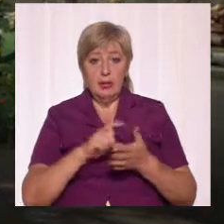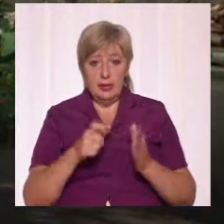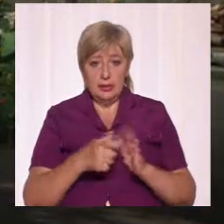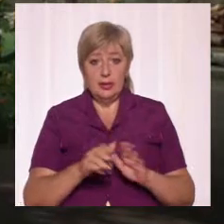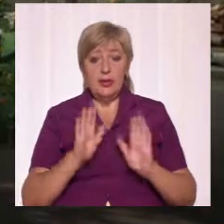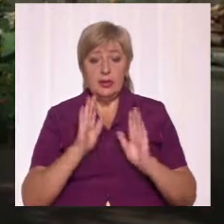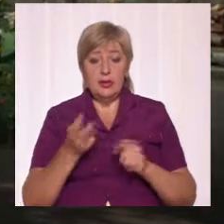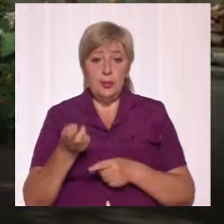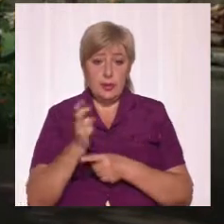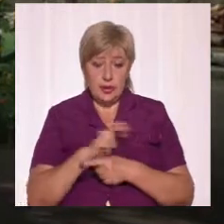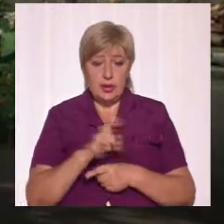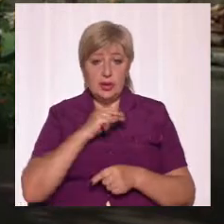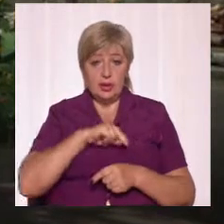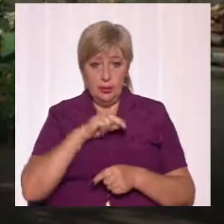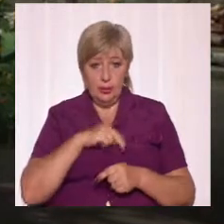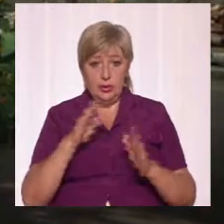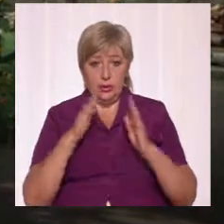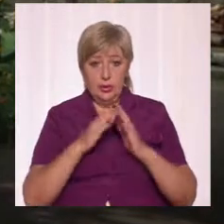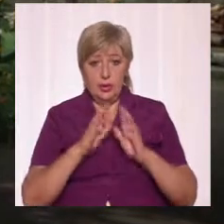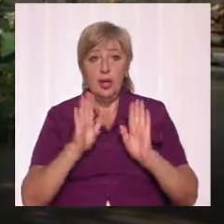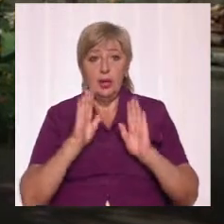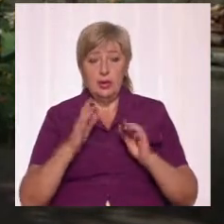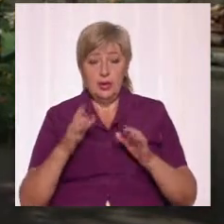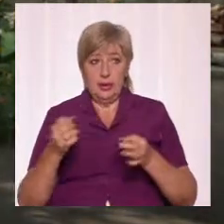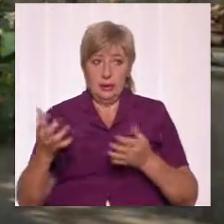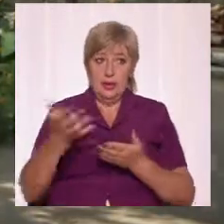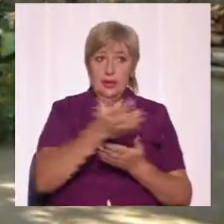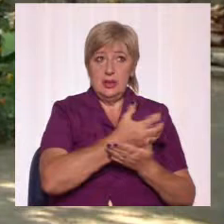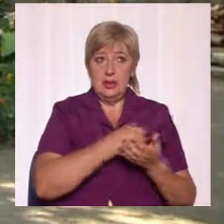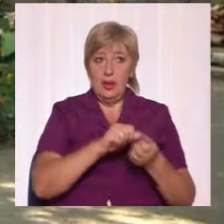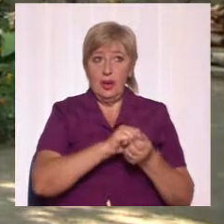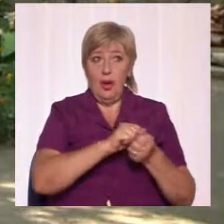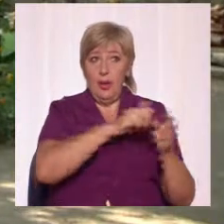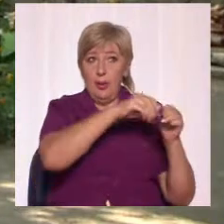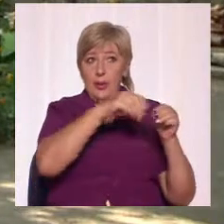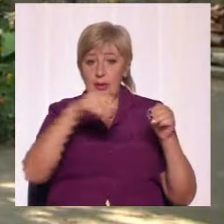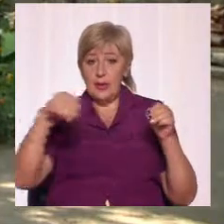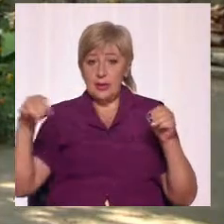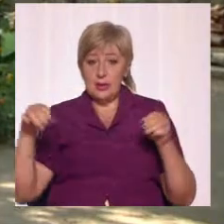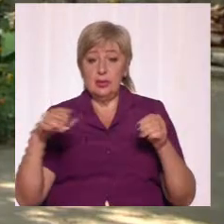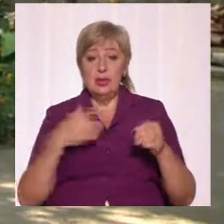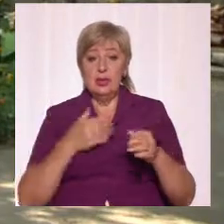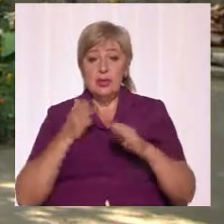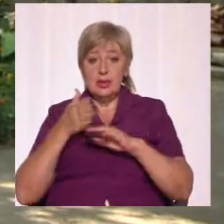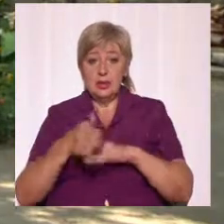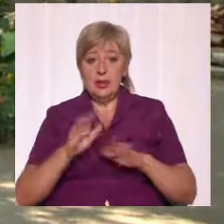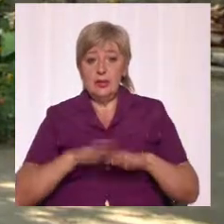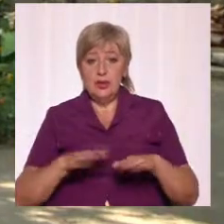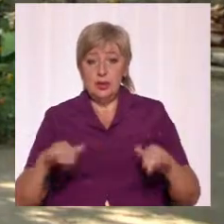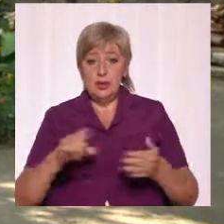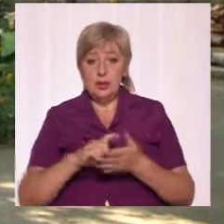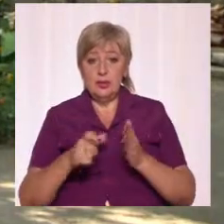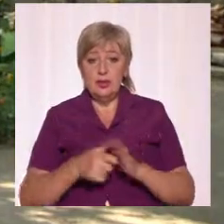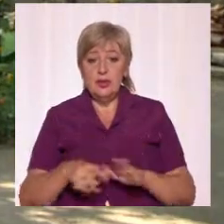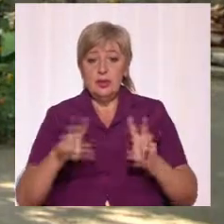роботи додому, якраз тільки зняла білизну з балкона, зайшла в дитячу кімнату, тільки